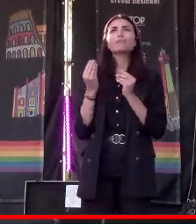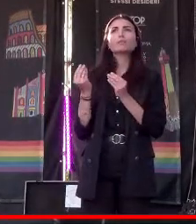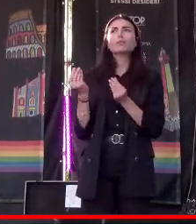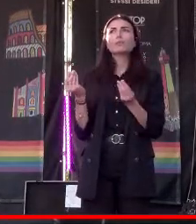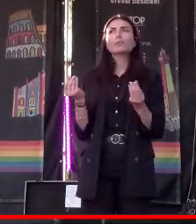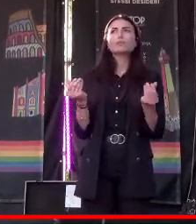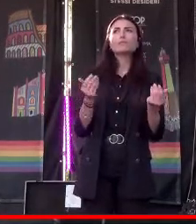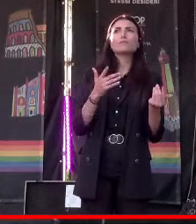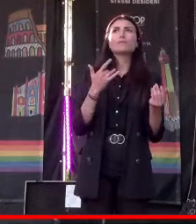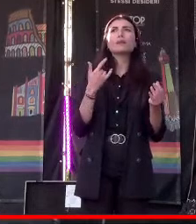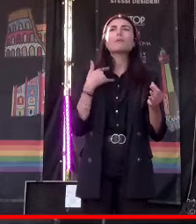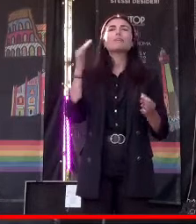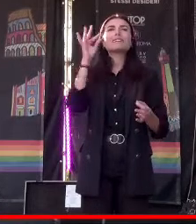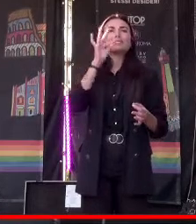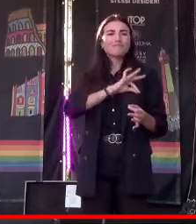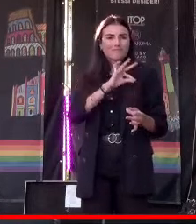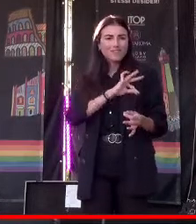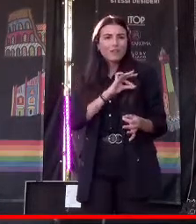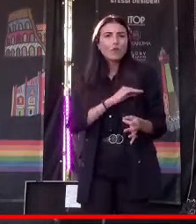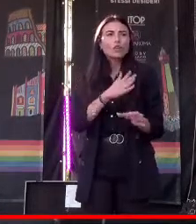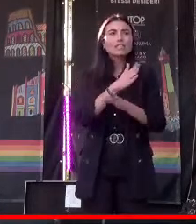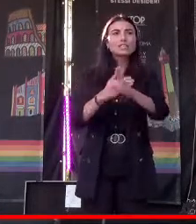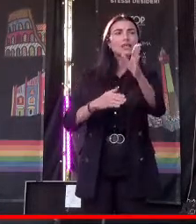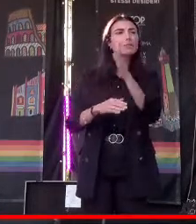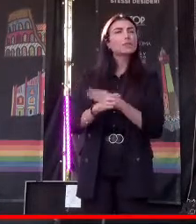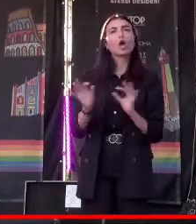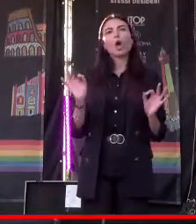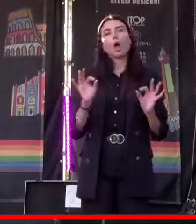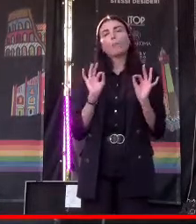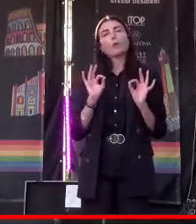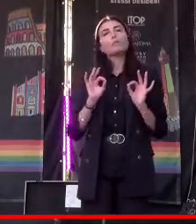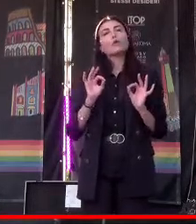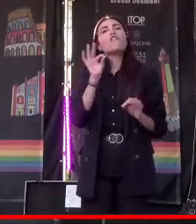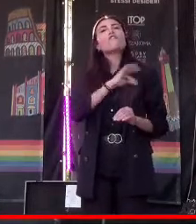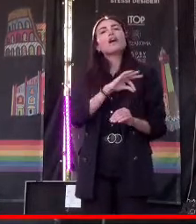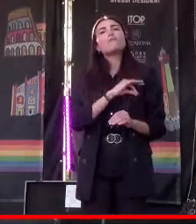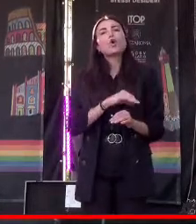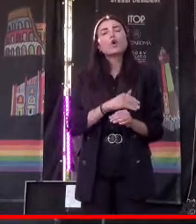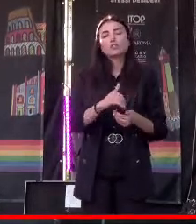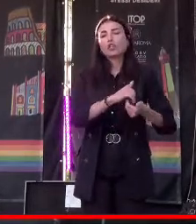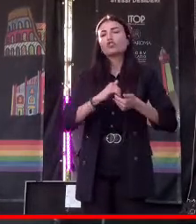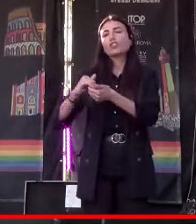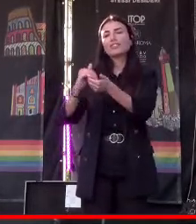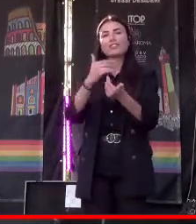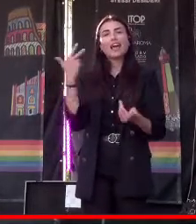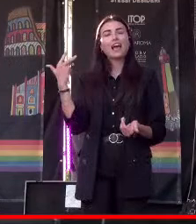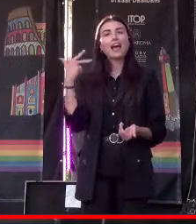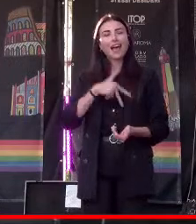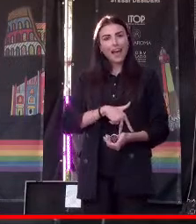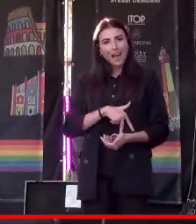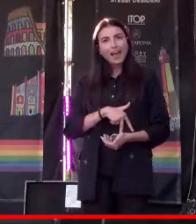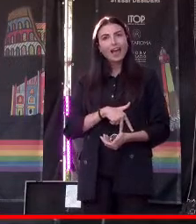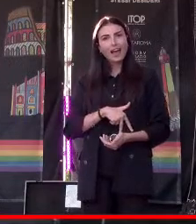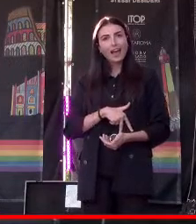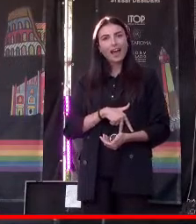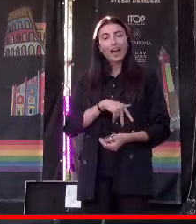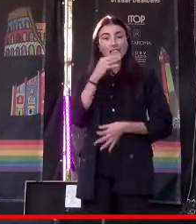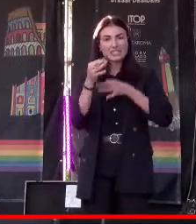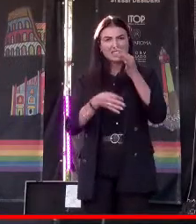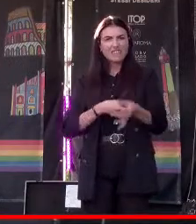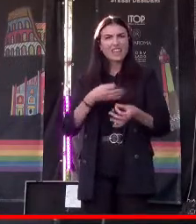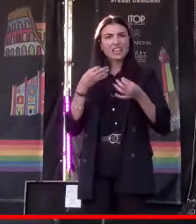a favore della disabilità, ma sono a favore di una società civile. Quindi non c'è uno